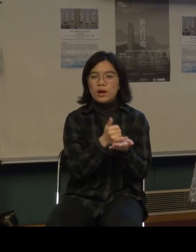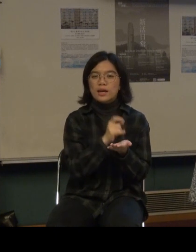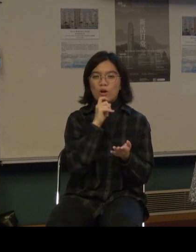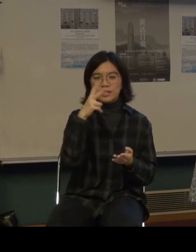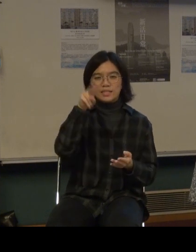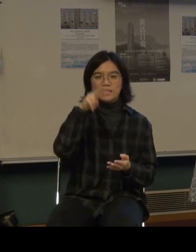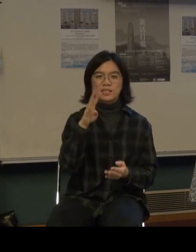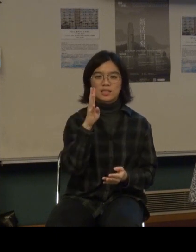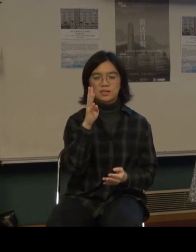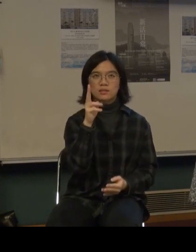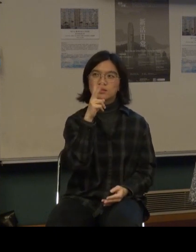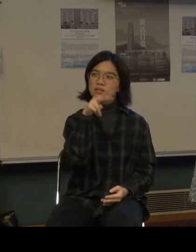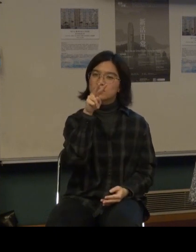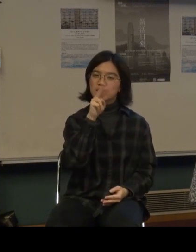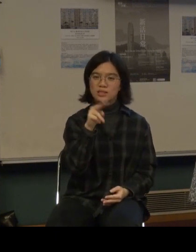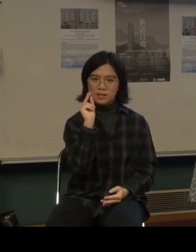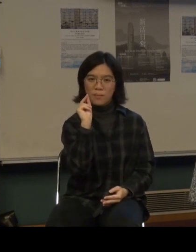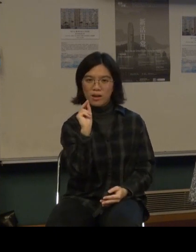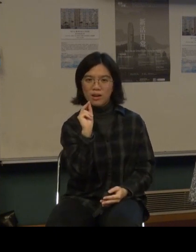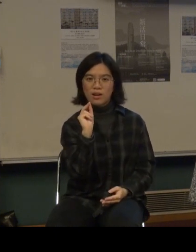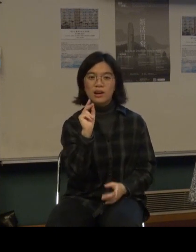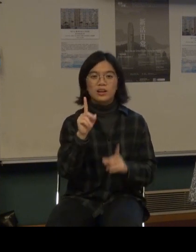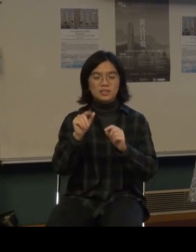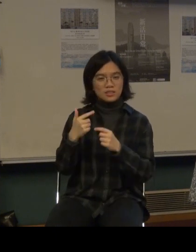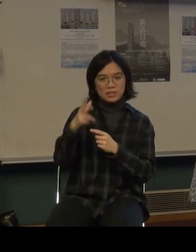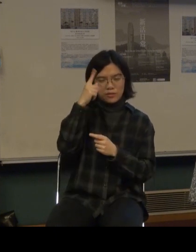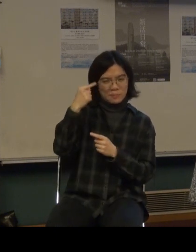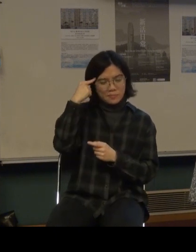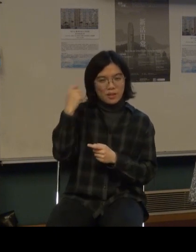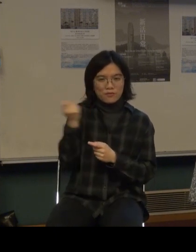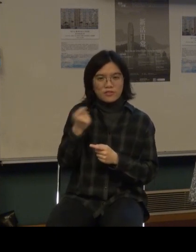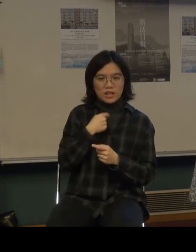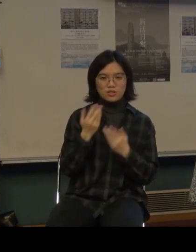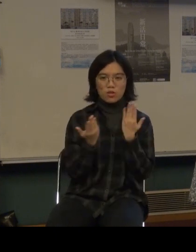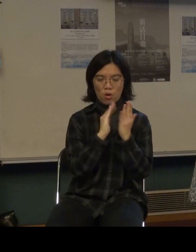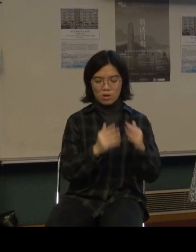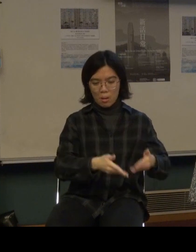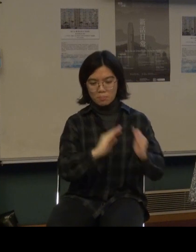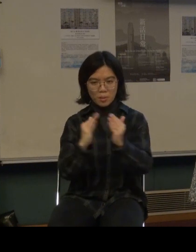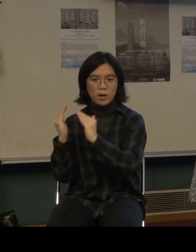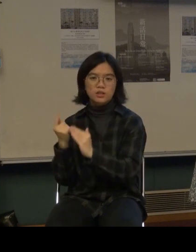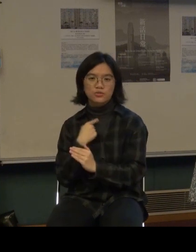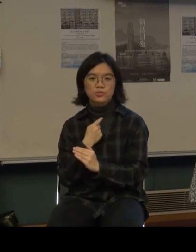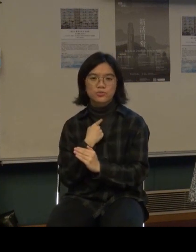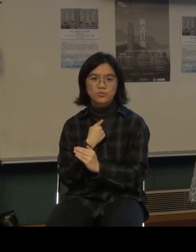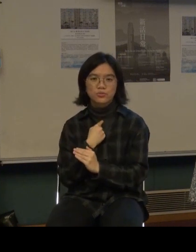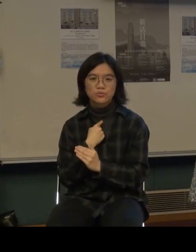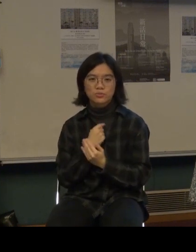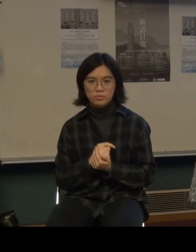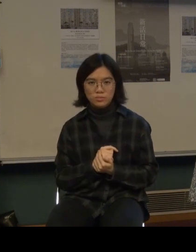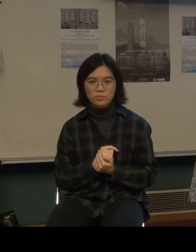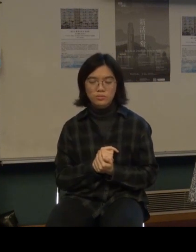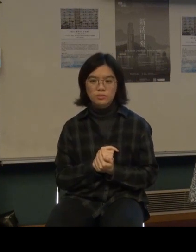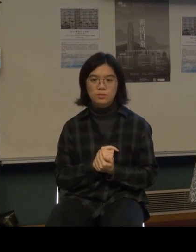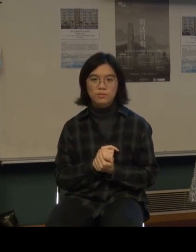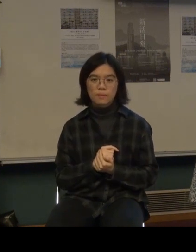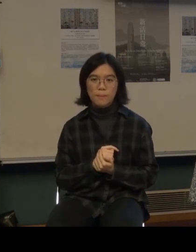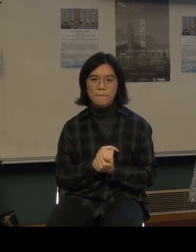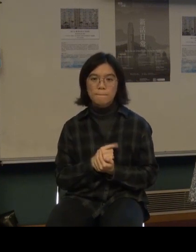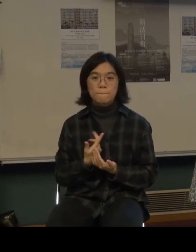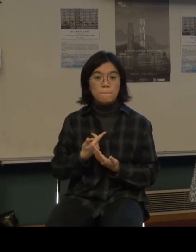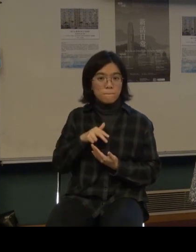咁所以咧起學校咧亦都係政府咧即係刻不容緩嘅一件事。嗱喺呢個時候咧，我睇到